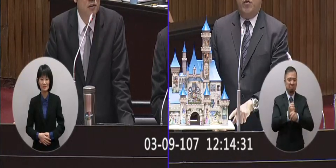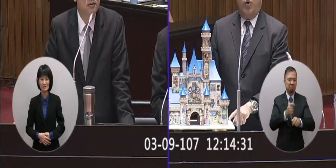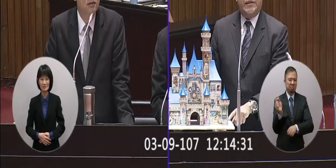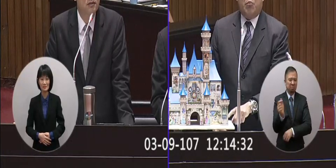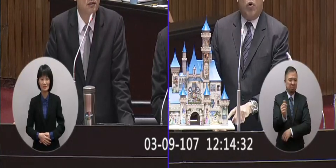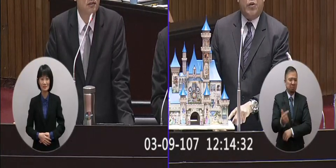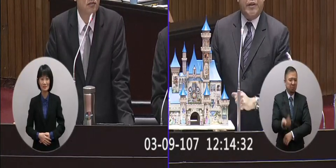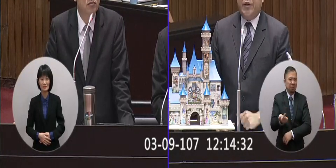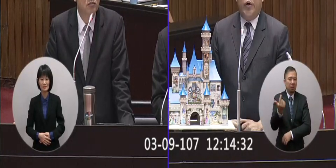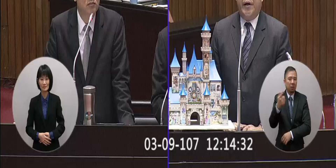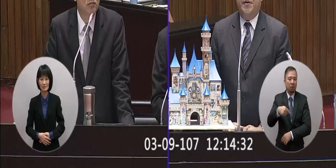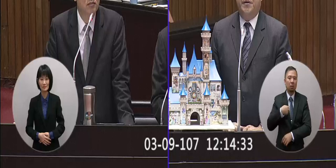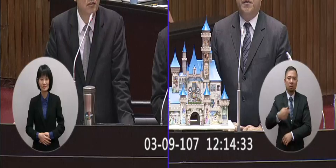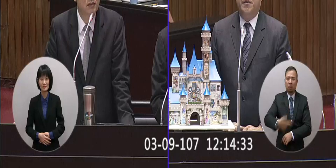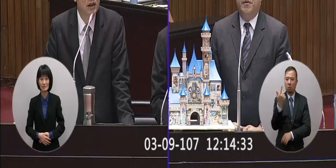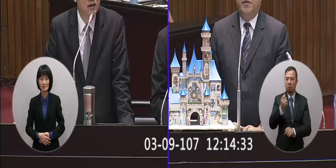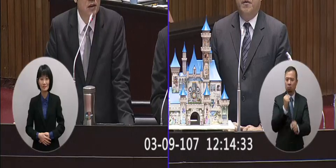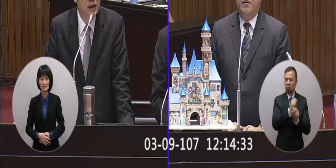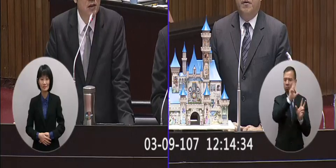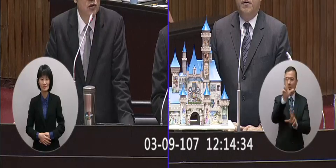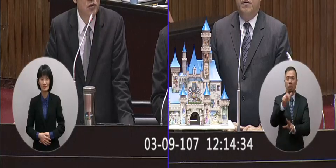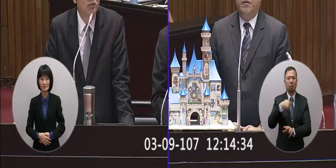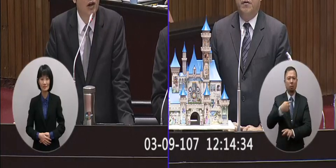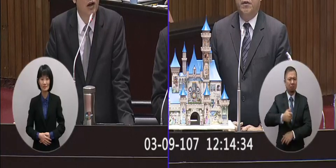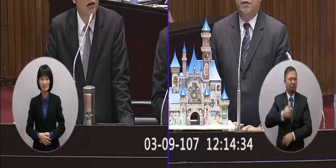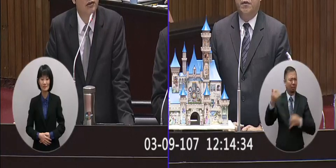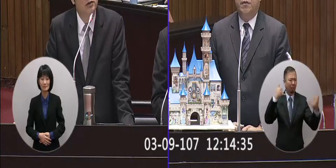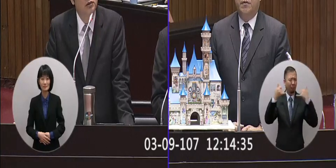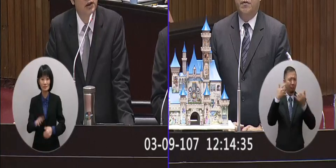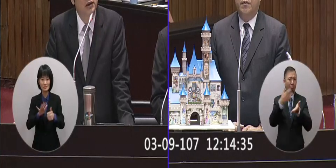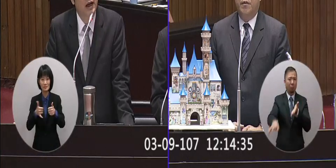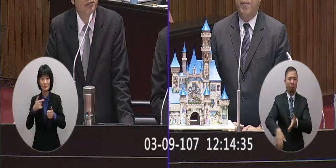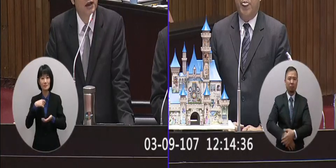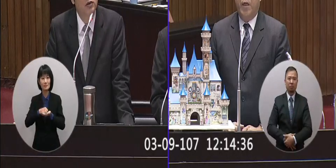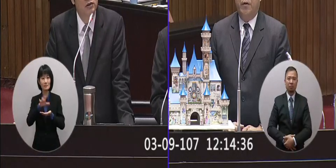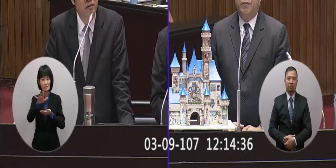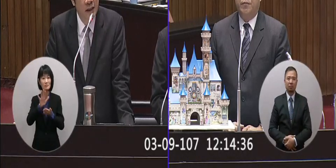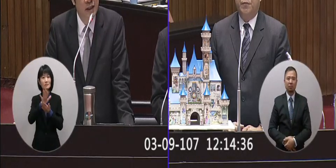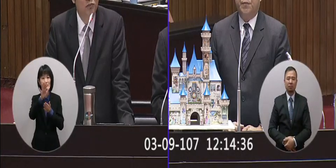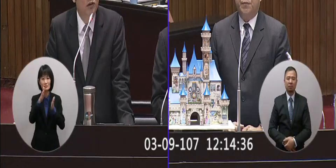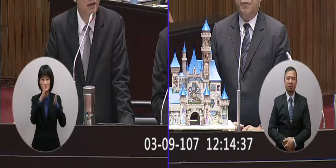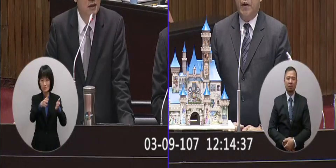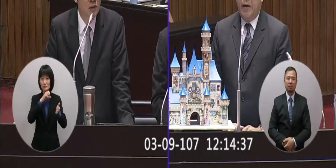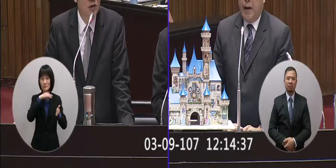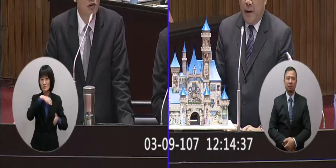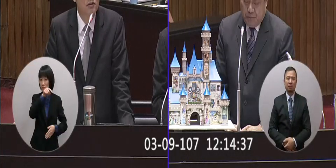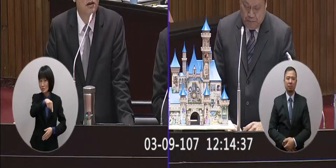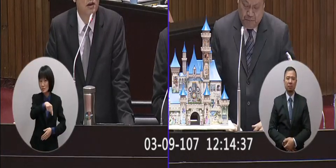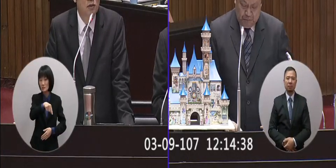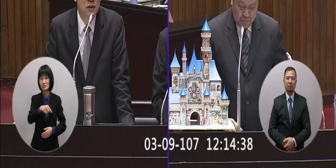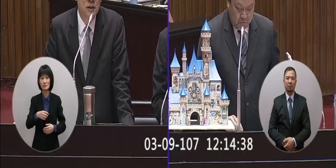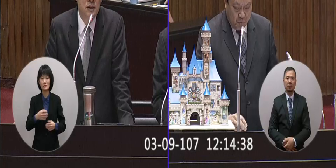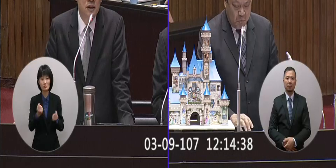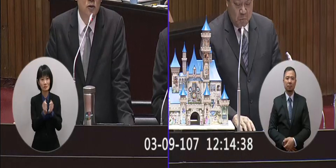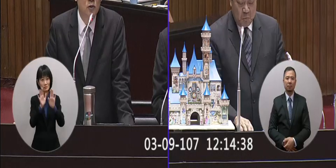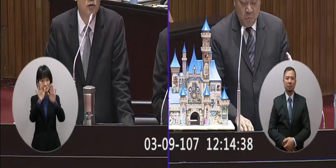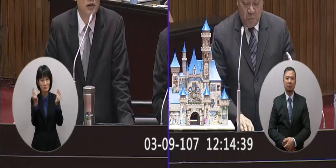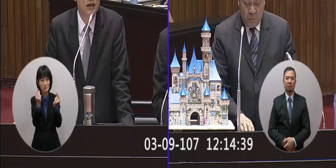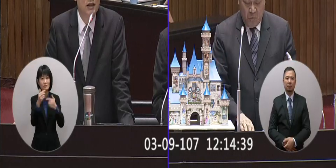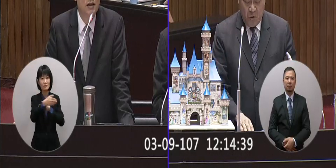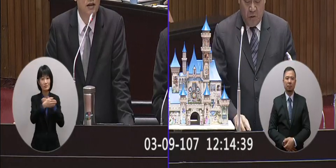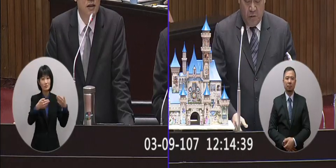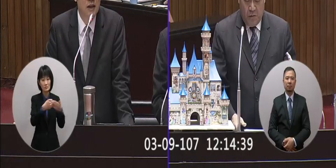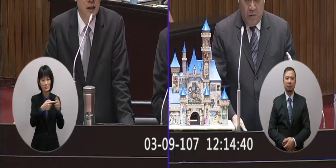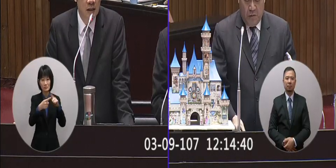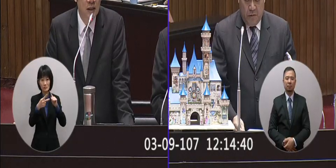以今天我接不到一个电话呢， 是跟苏员报告哈，就是说对未来屏东的发展，不管是交通或是公